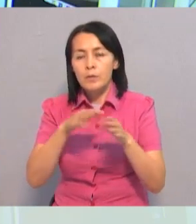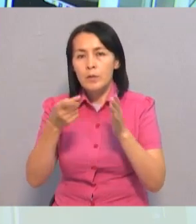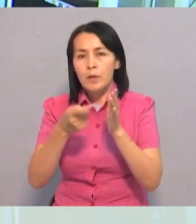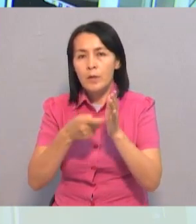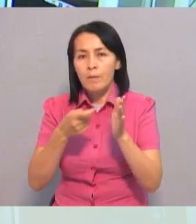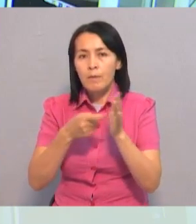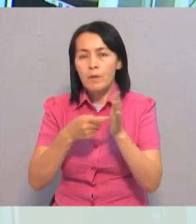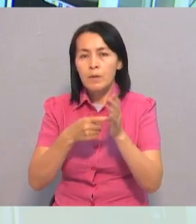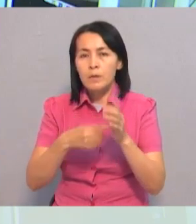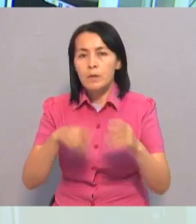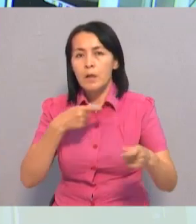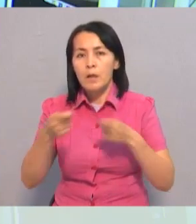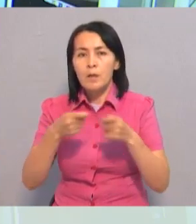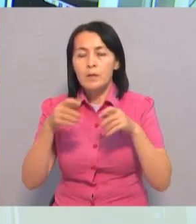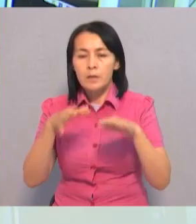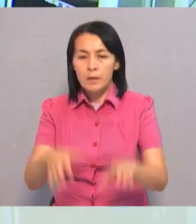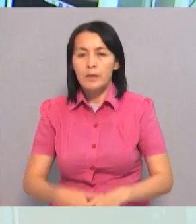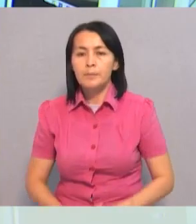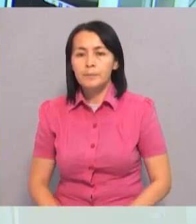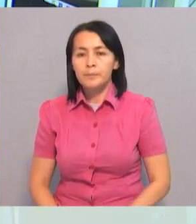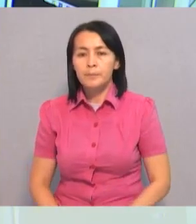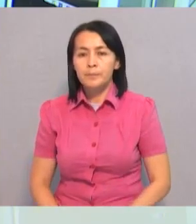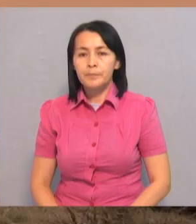процесс возбуждения административного дела.